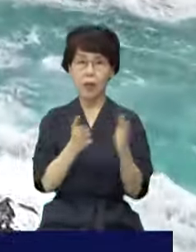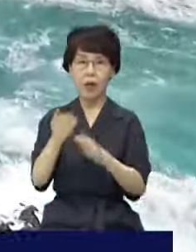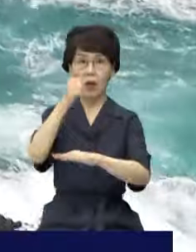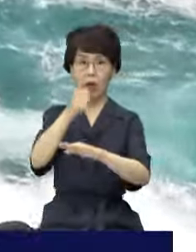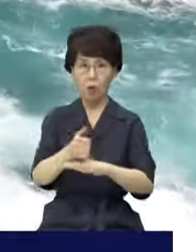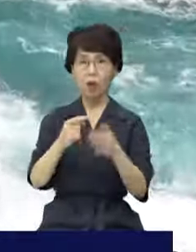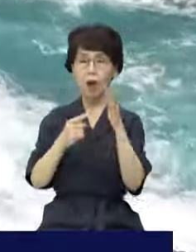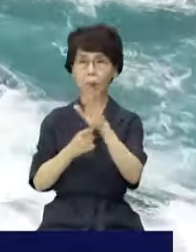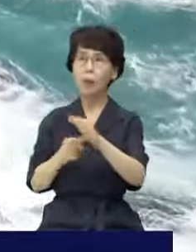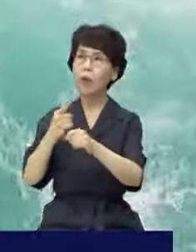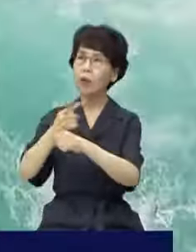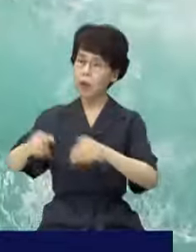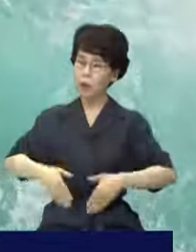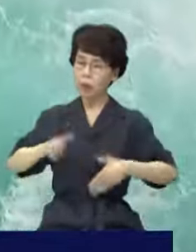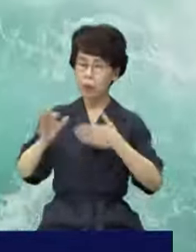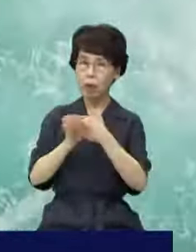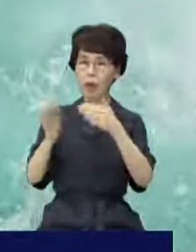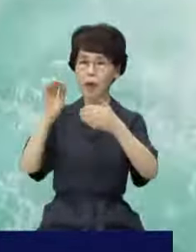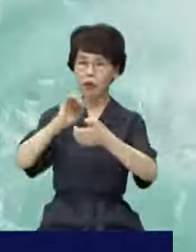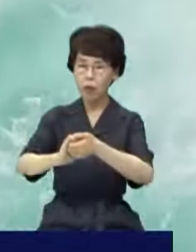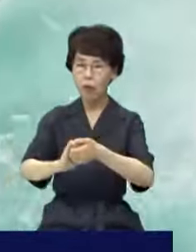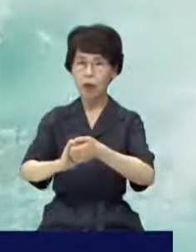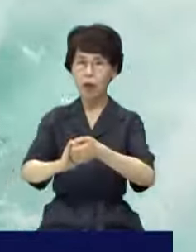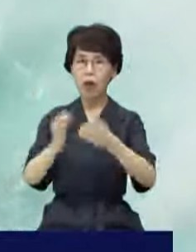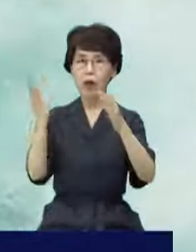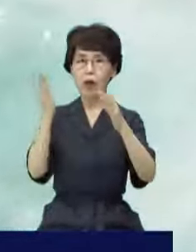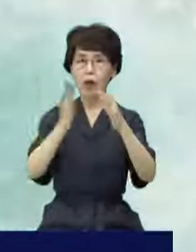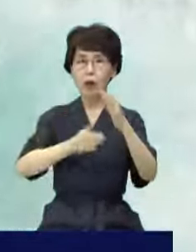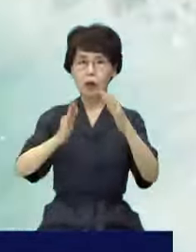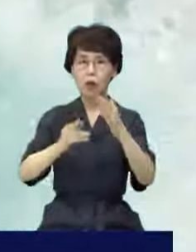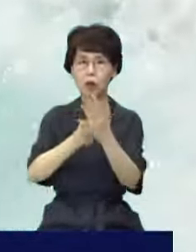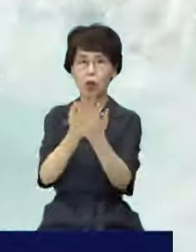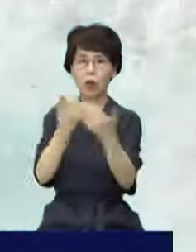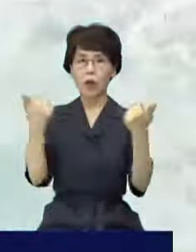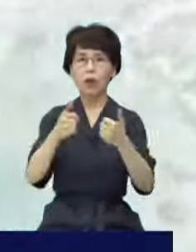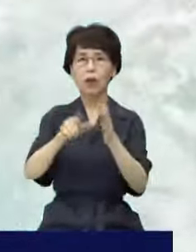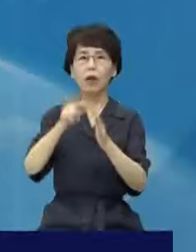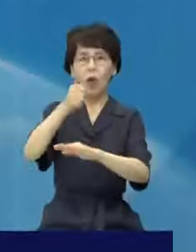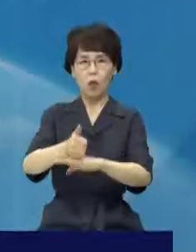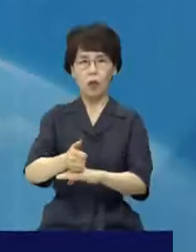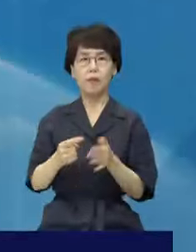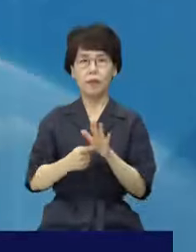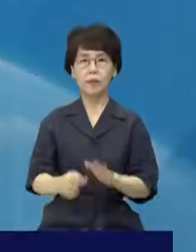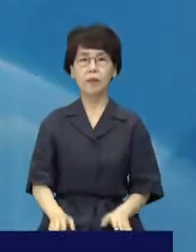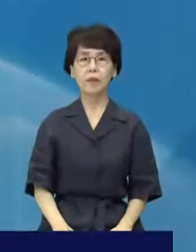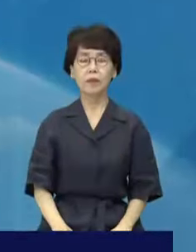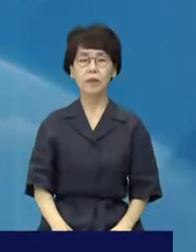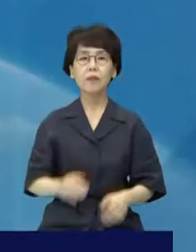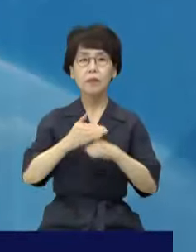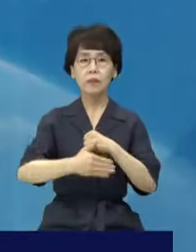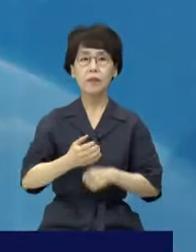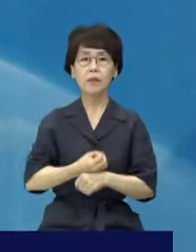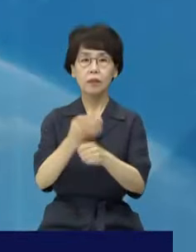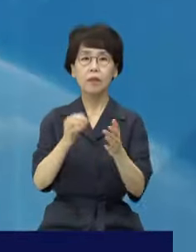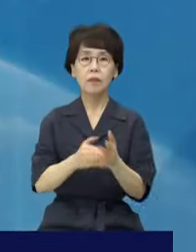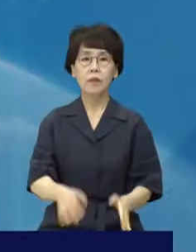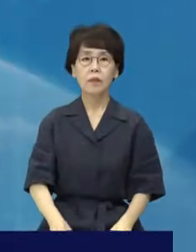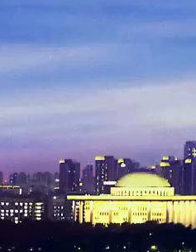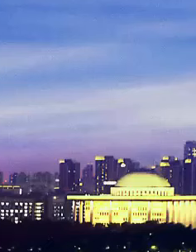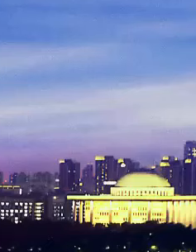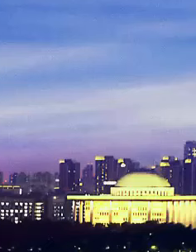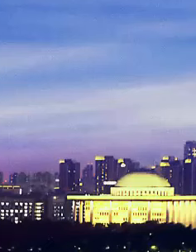나오며 내년봄 정기 총회에서 최종 결과가 발표됩니다 대구에서 전해드렸습니다